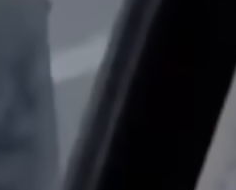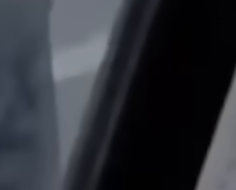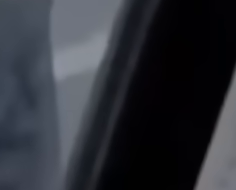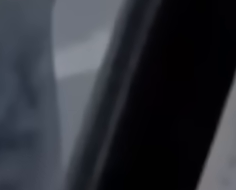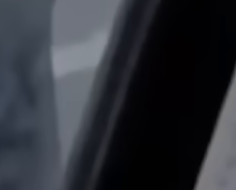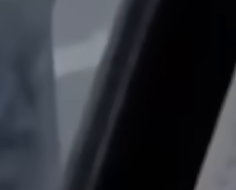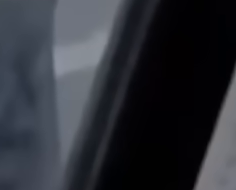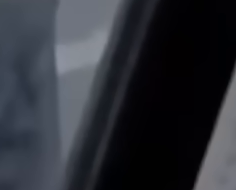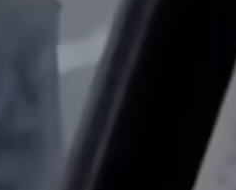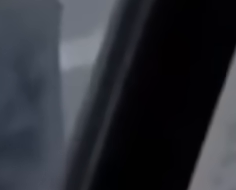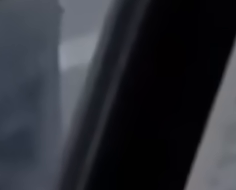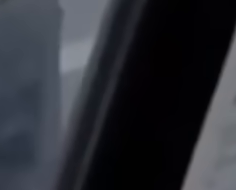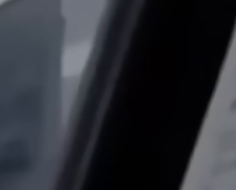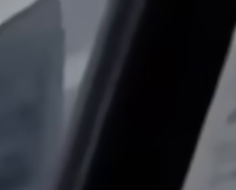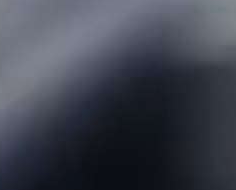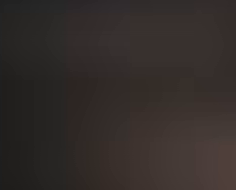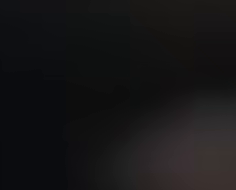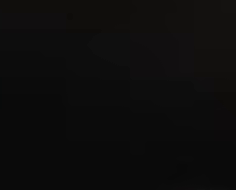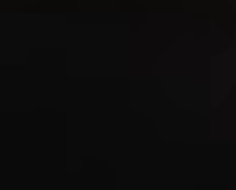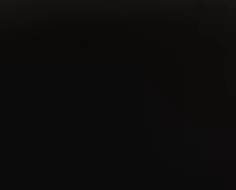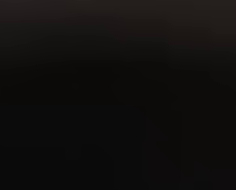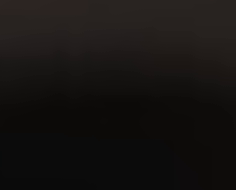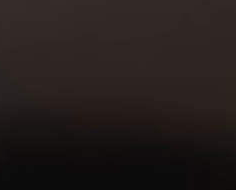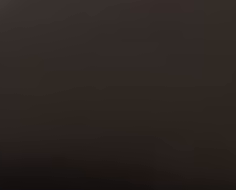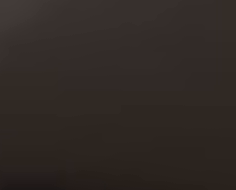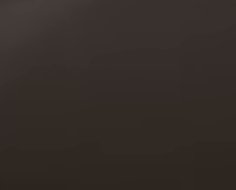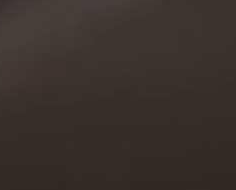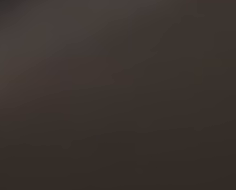nakagiriang siklista sa Quezon City.